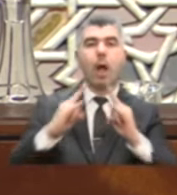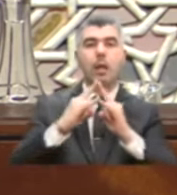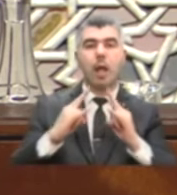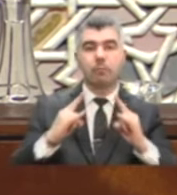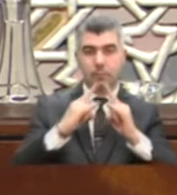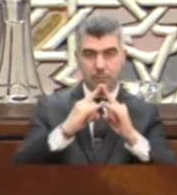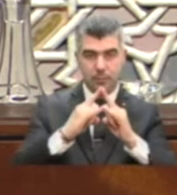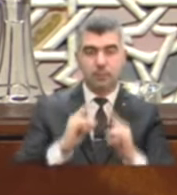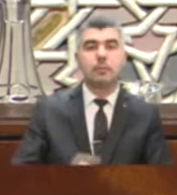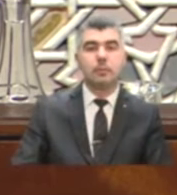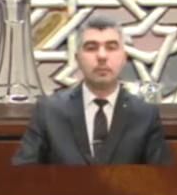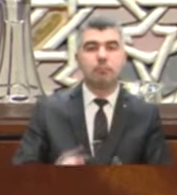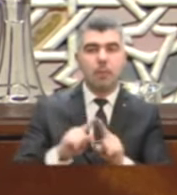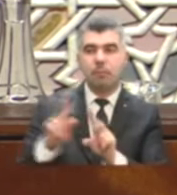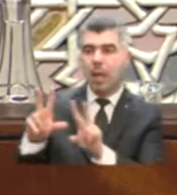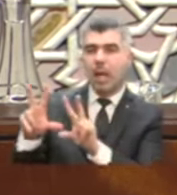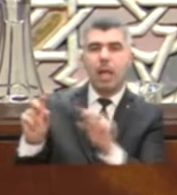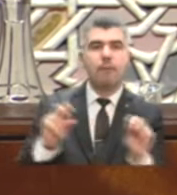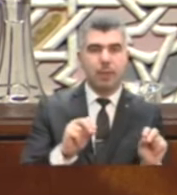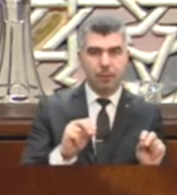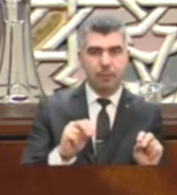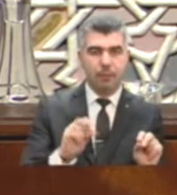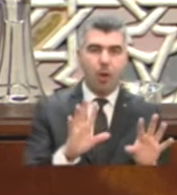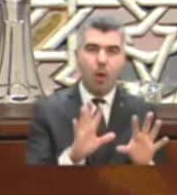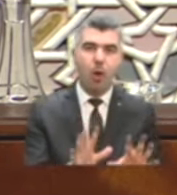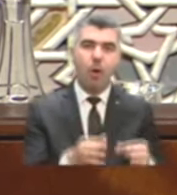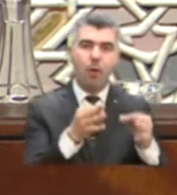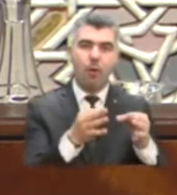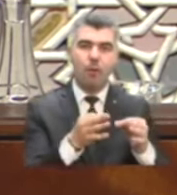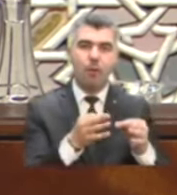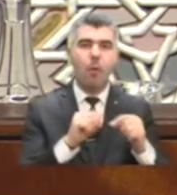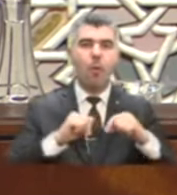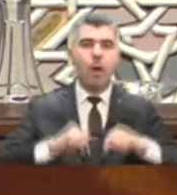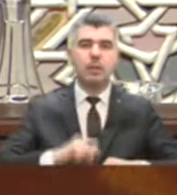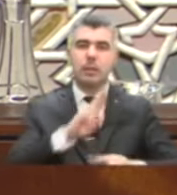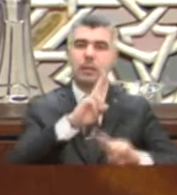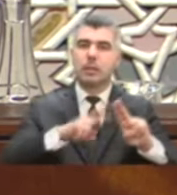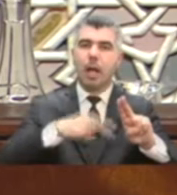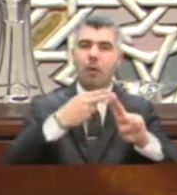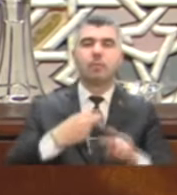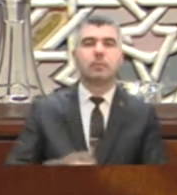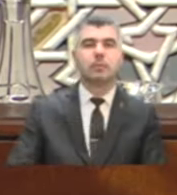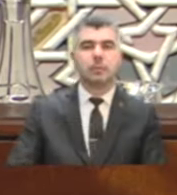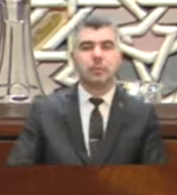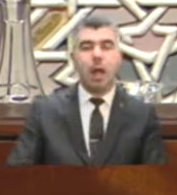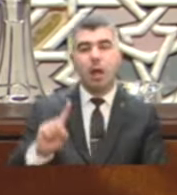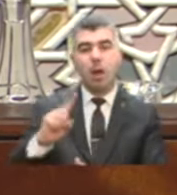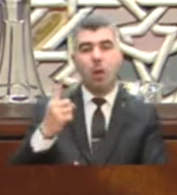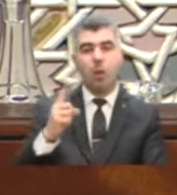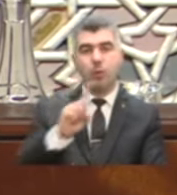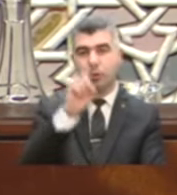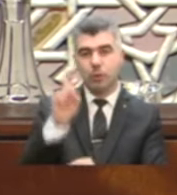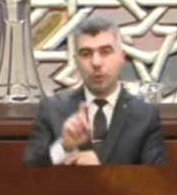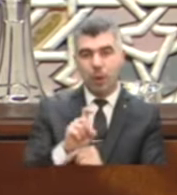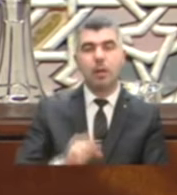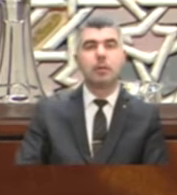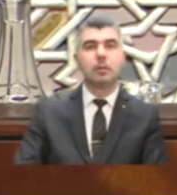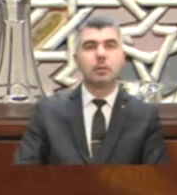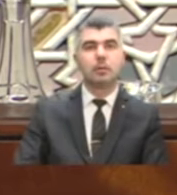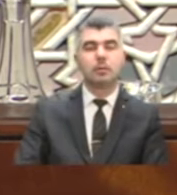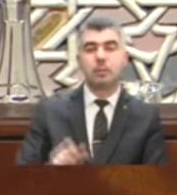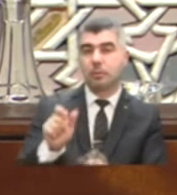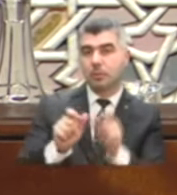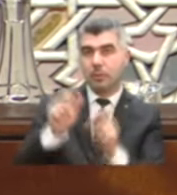إطار وحدة الموضوع ليتولى السيد الوزير الإجابة عليهما. السؤال الأول للسيدات والسادة